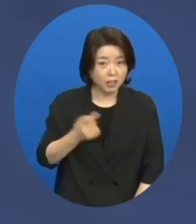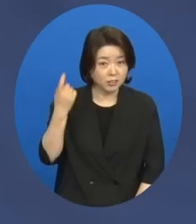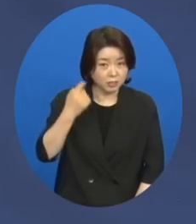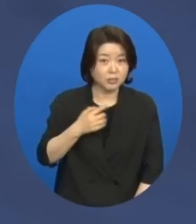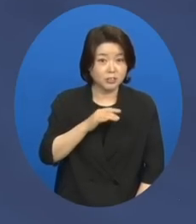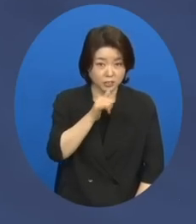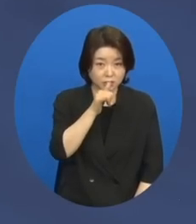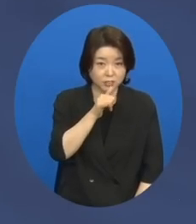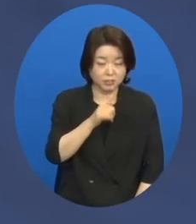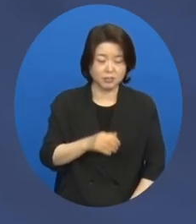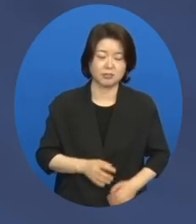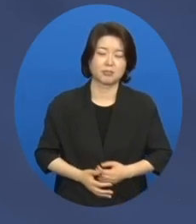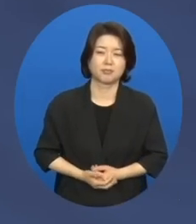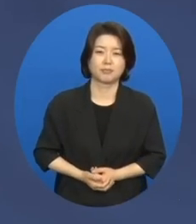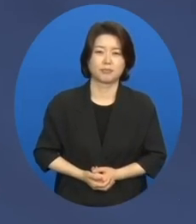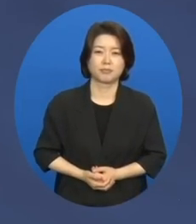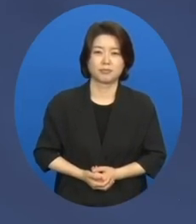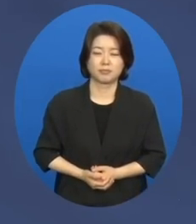들어봄직하죠?